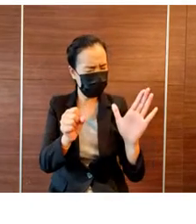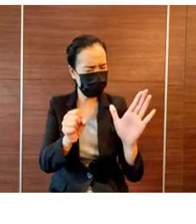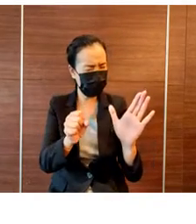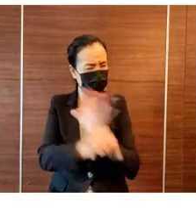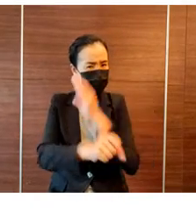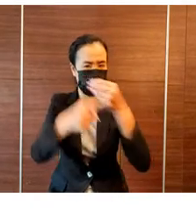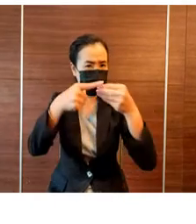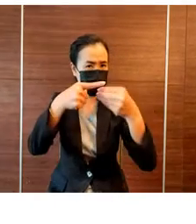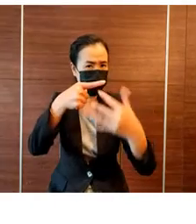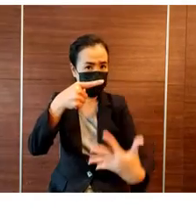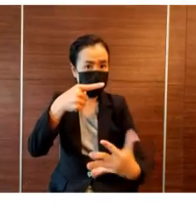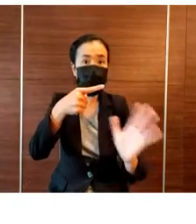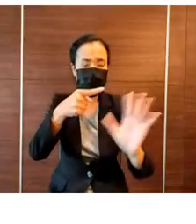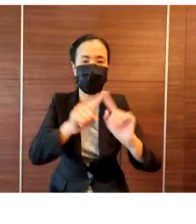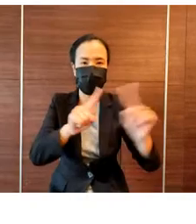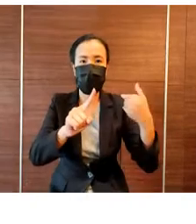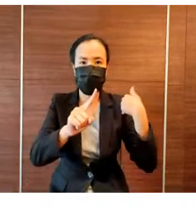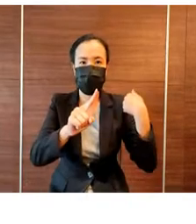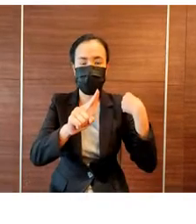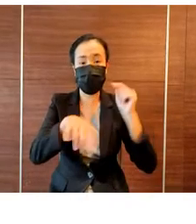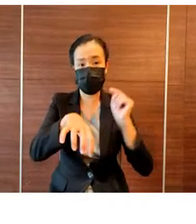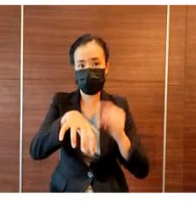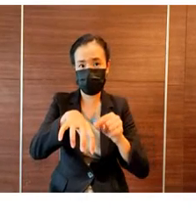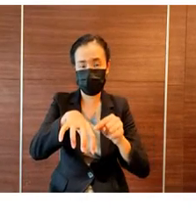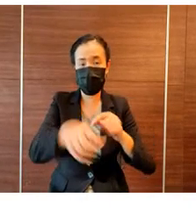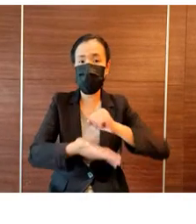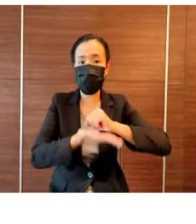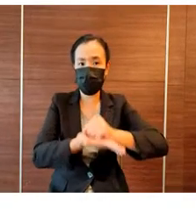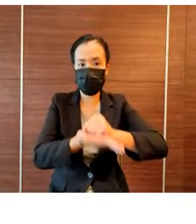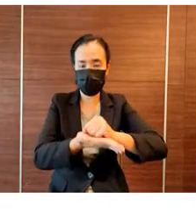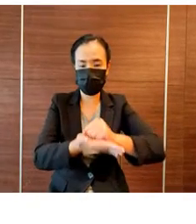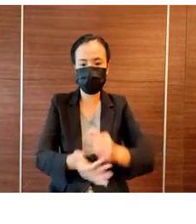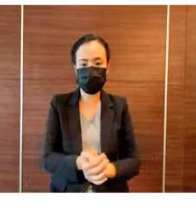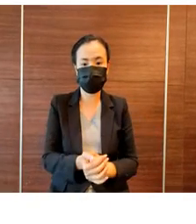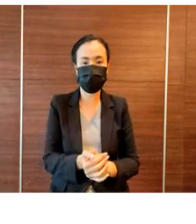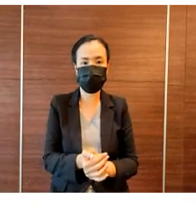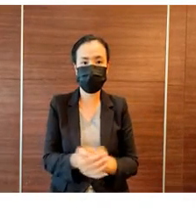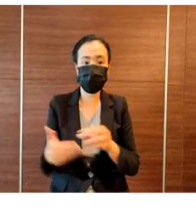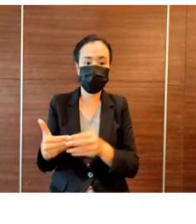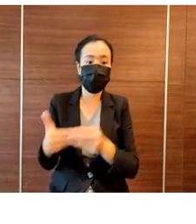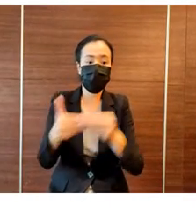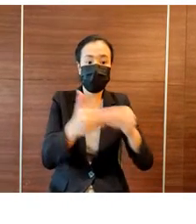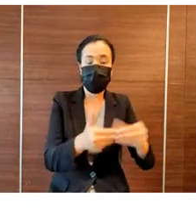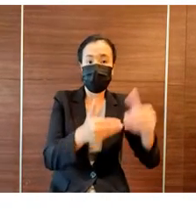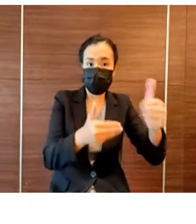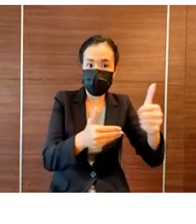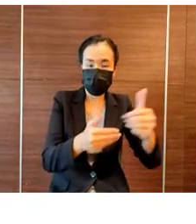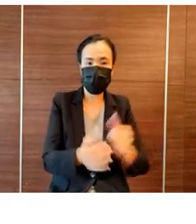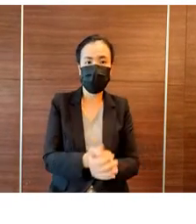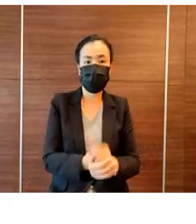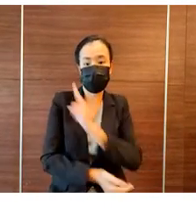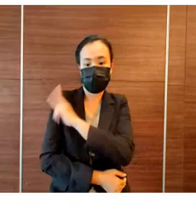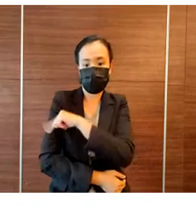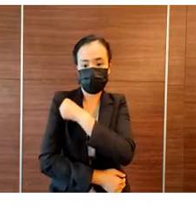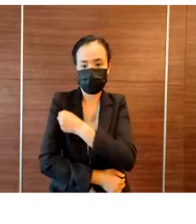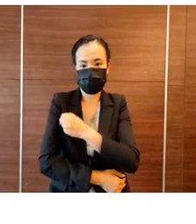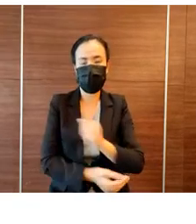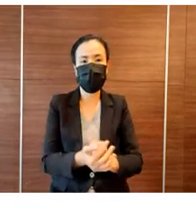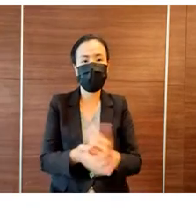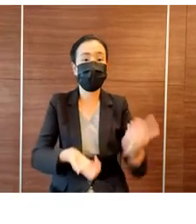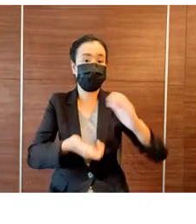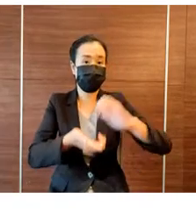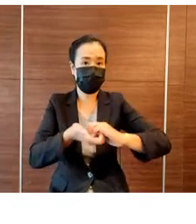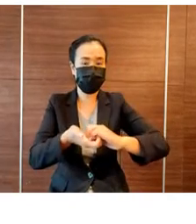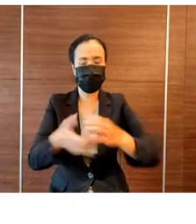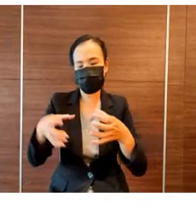การจนแบบเต็มที่แต่เรายังมีจุดที่ให้บริการที่สามารถส่งต่อกันได้ซึ่งศูนย์บริการสาธารณสุขของเราก็จะเป็นพี่น้องกันอยู่ครับแต่